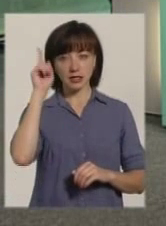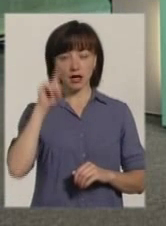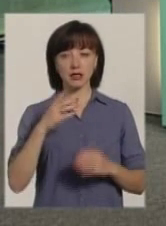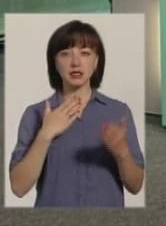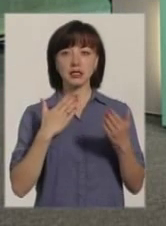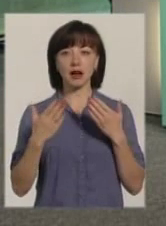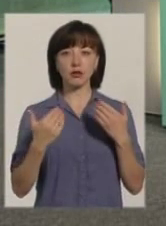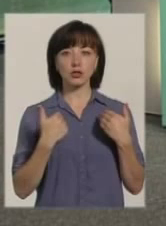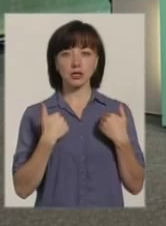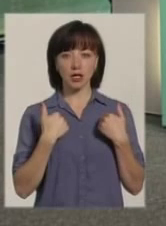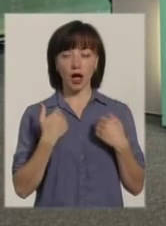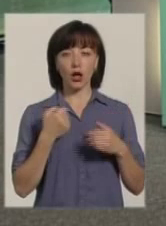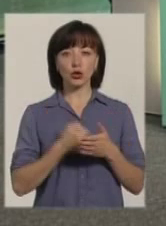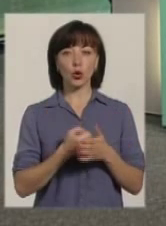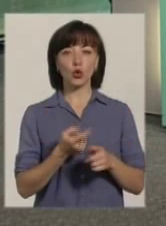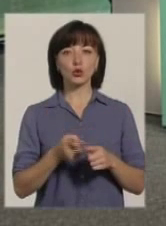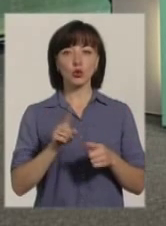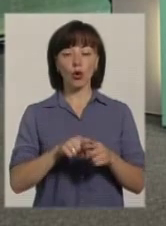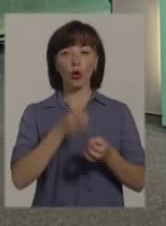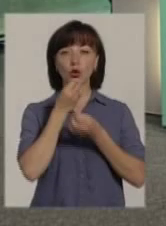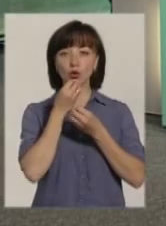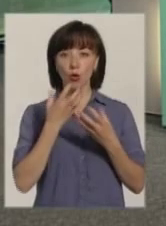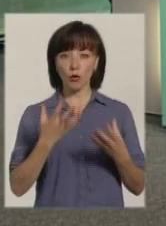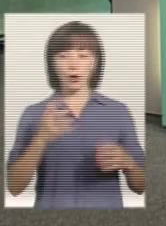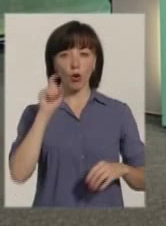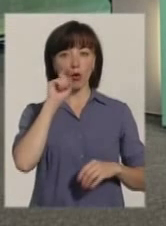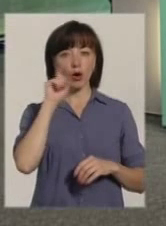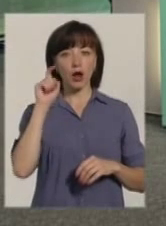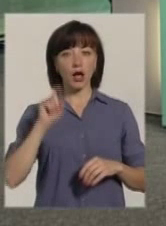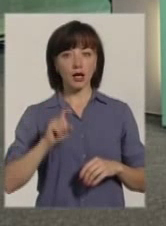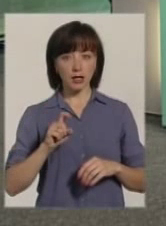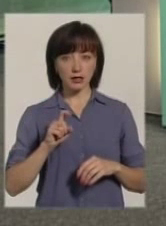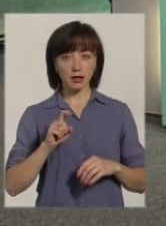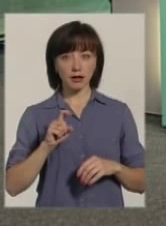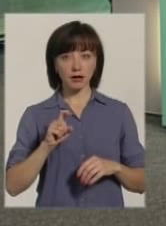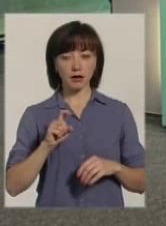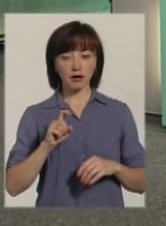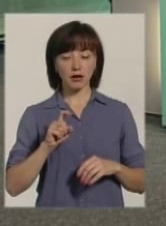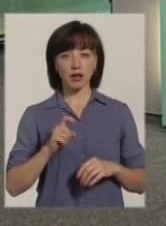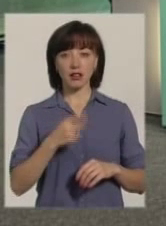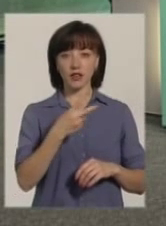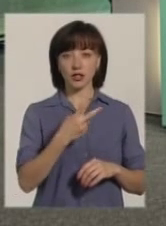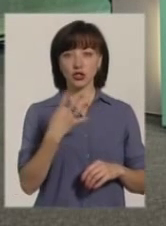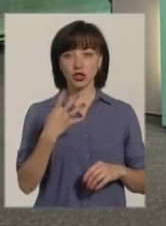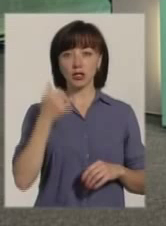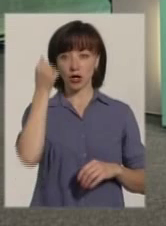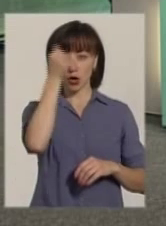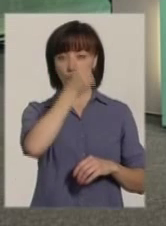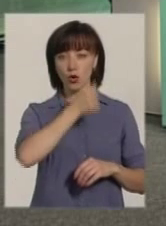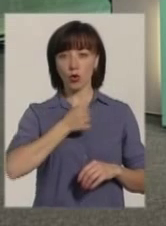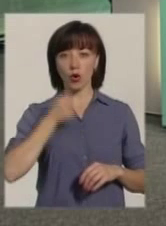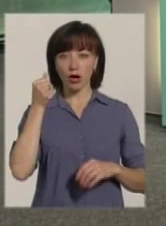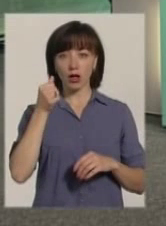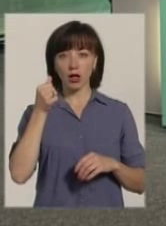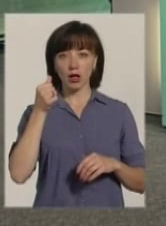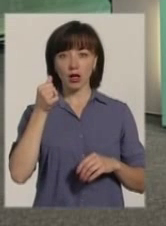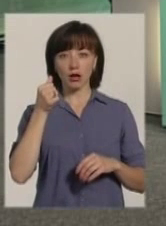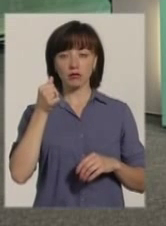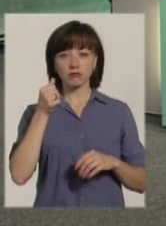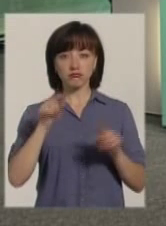ставлюсь до цього, звичайно, позитивно. Україна, будуючи 24 роки, будуючи свою